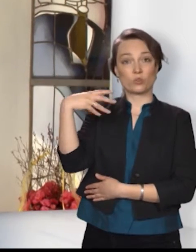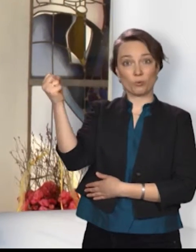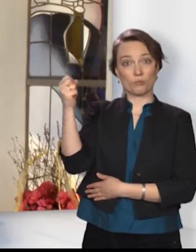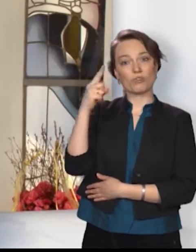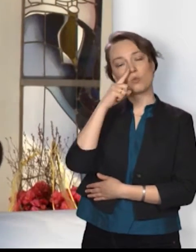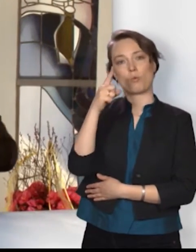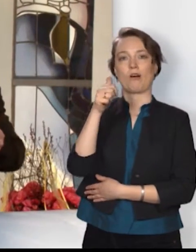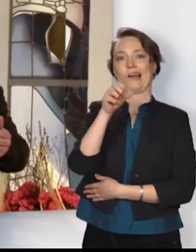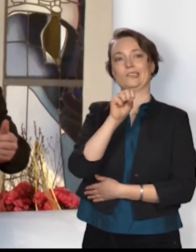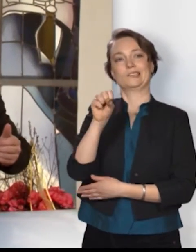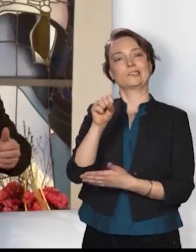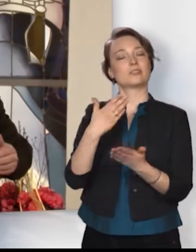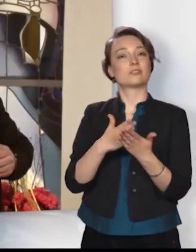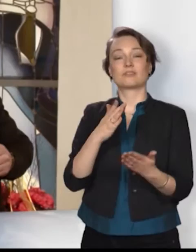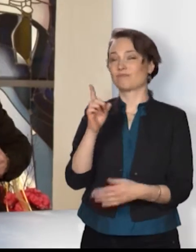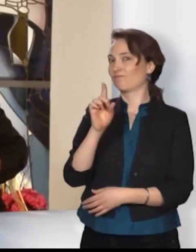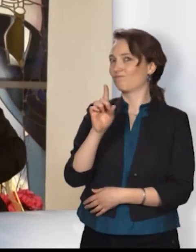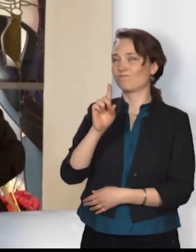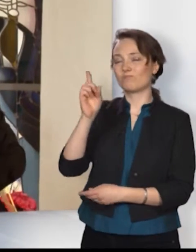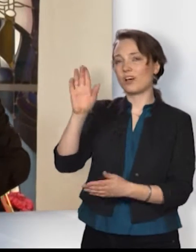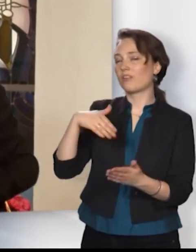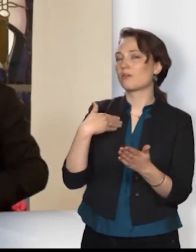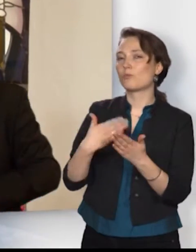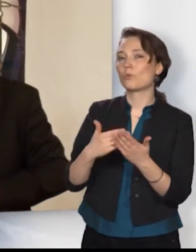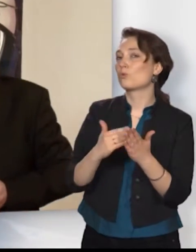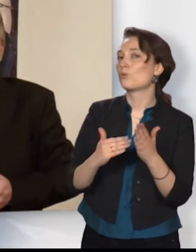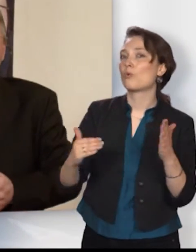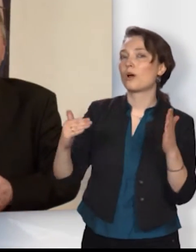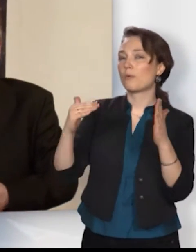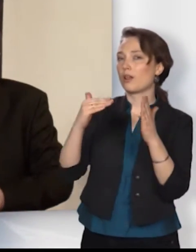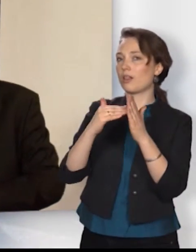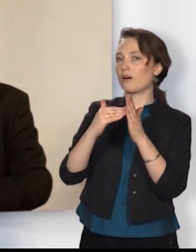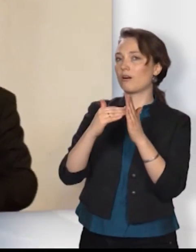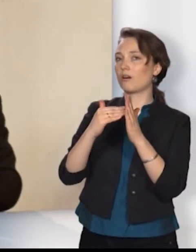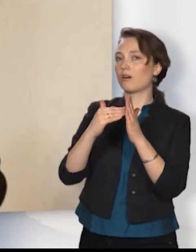Er bietet uns einen Trumpf an, genannt